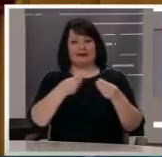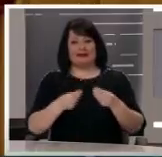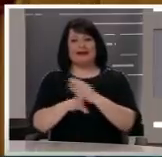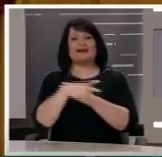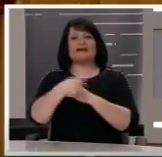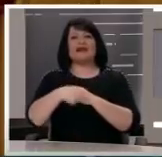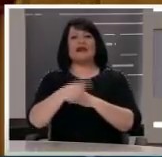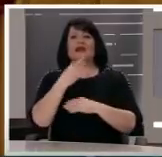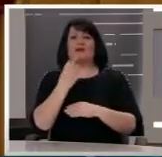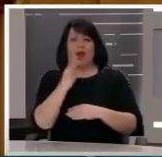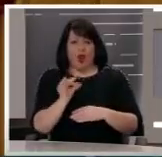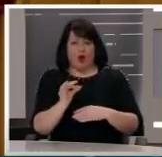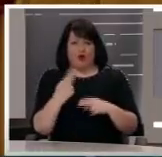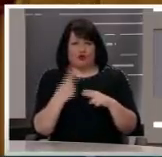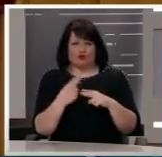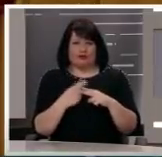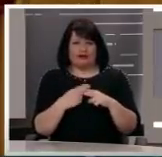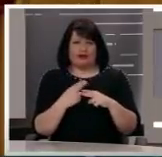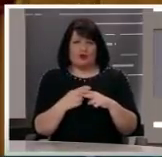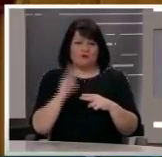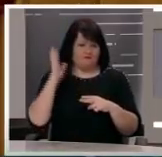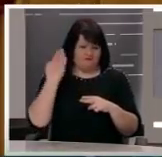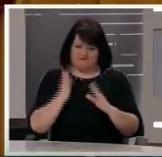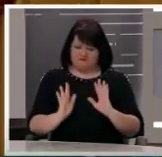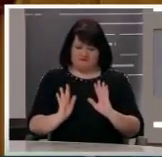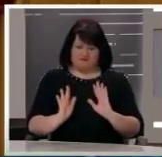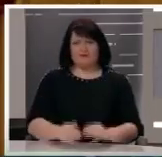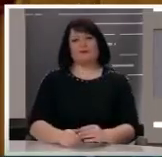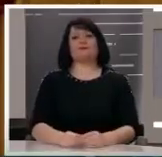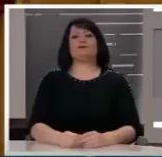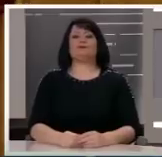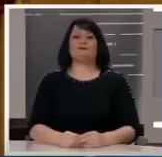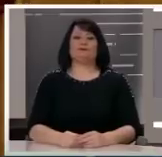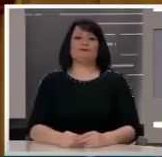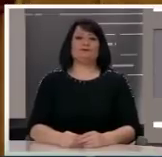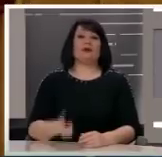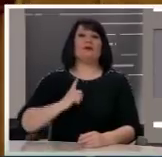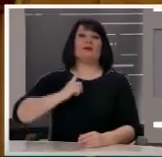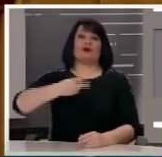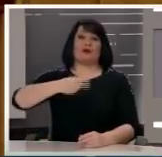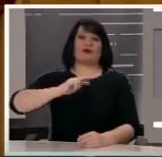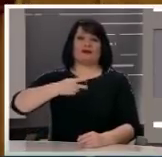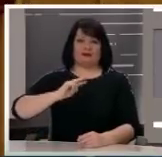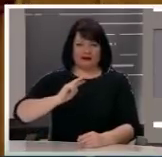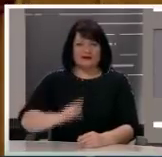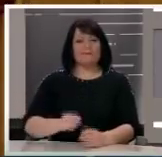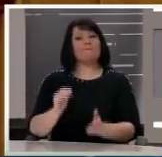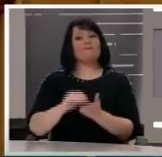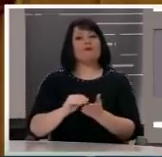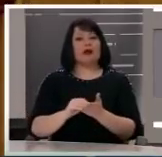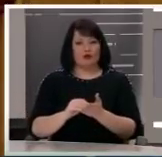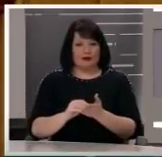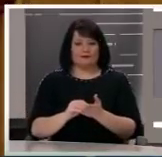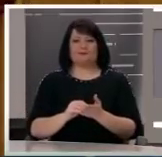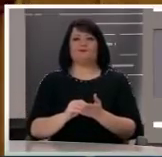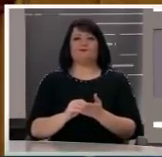υπάρχουν εξαιρετικοί λόγοι τους οποίους δεν πρέπει να τηθεί στο αρχείο. Πάμε παρακάτω. Περιμένουμε λοιπόν τις απαντήσεις τους. Επίσης,